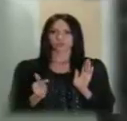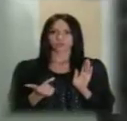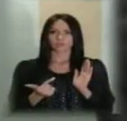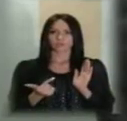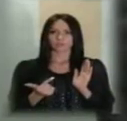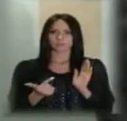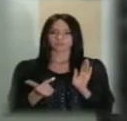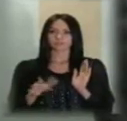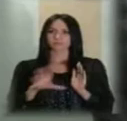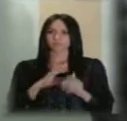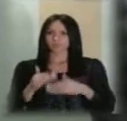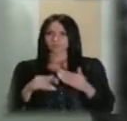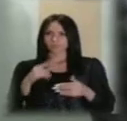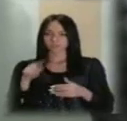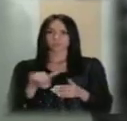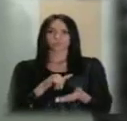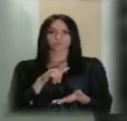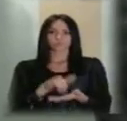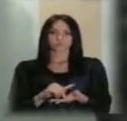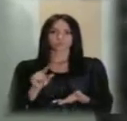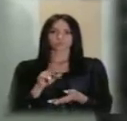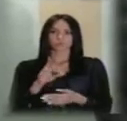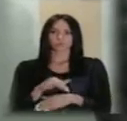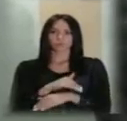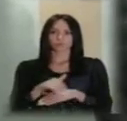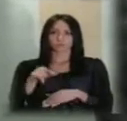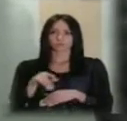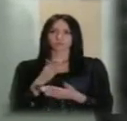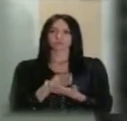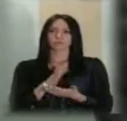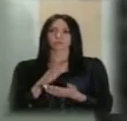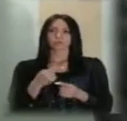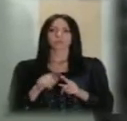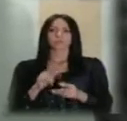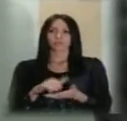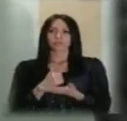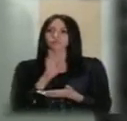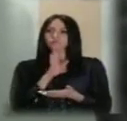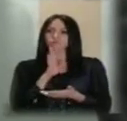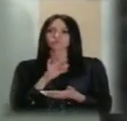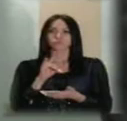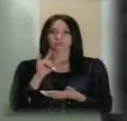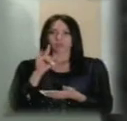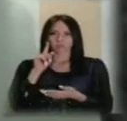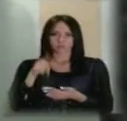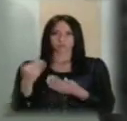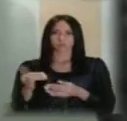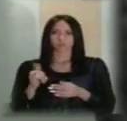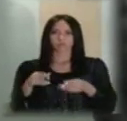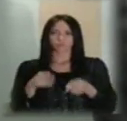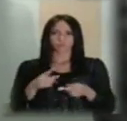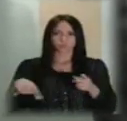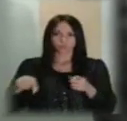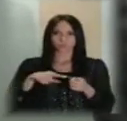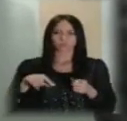було встановлено, що організатором вказаної групи є жінка, досить відома у кримінальних кругах, яка до злочинної діяльності із